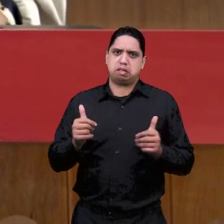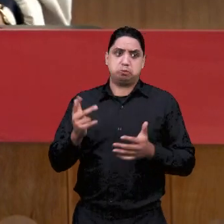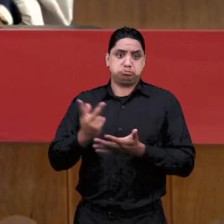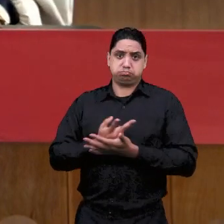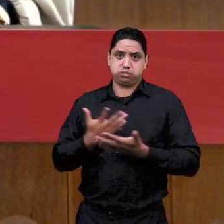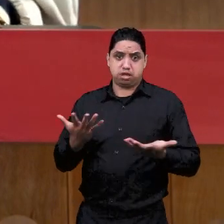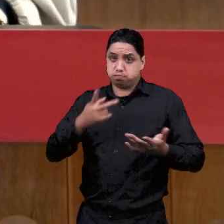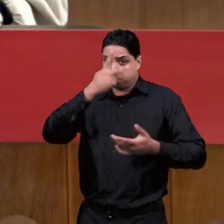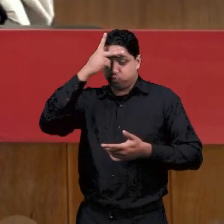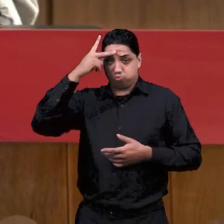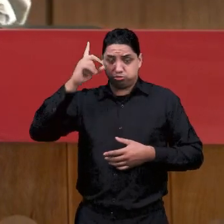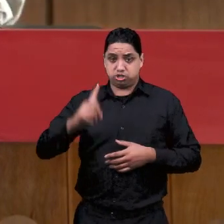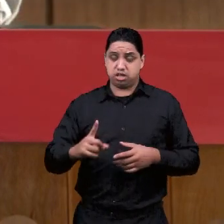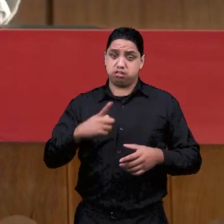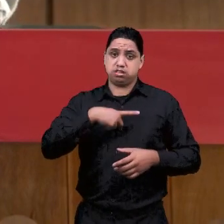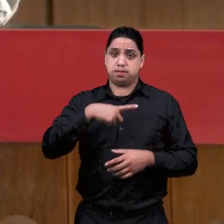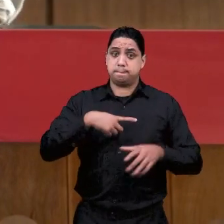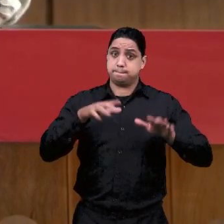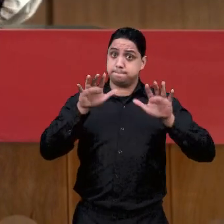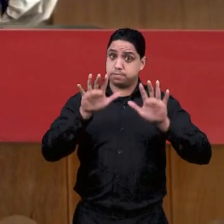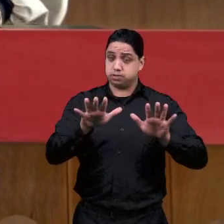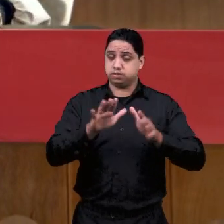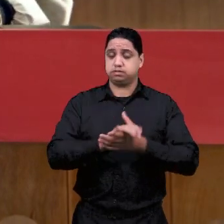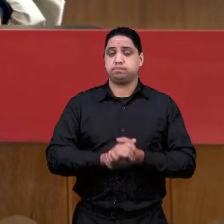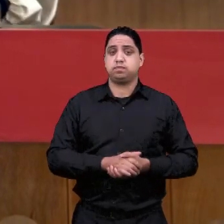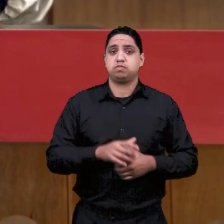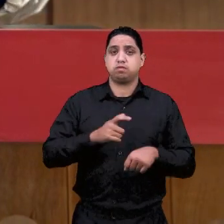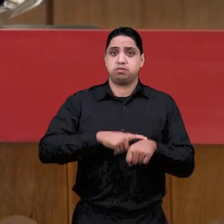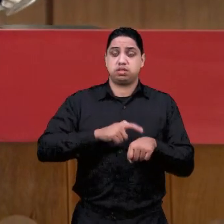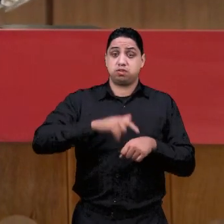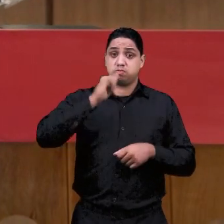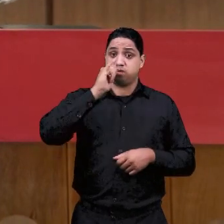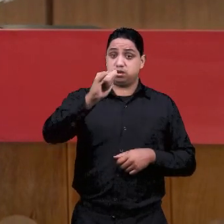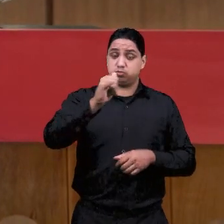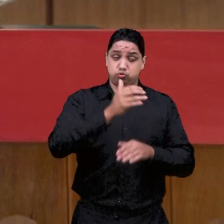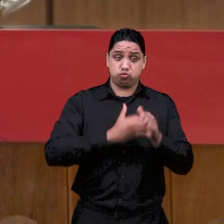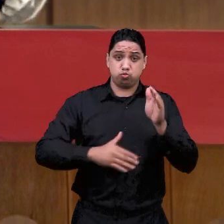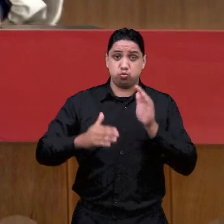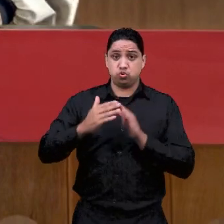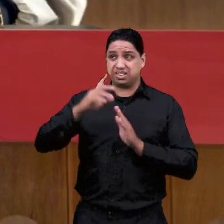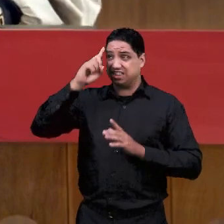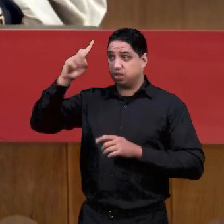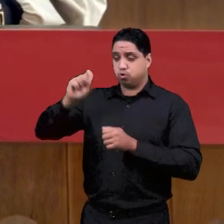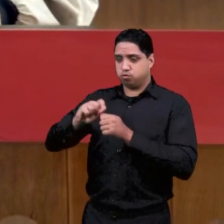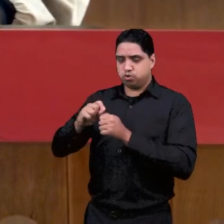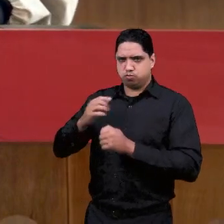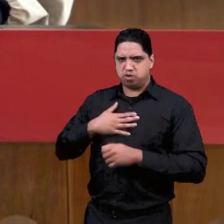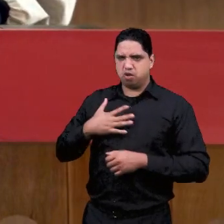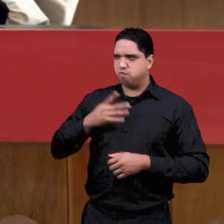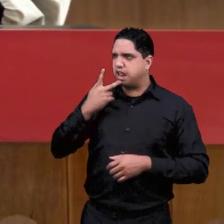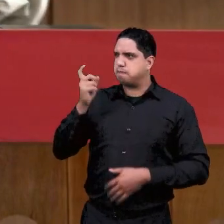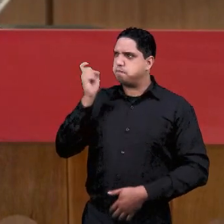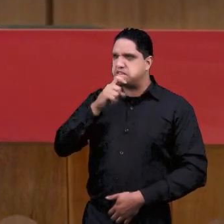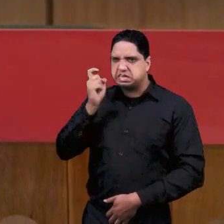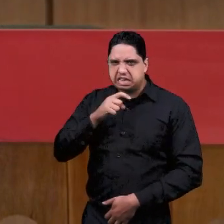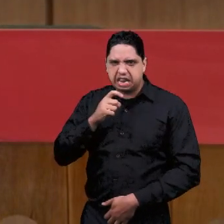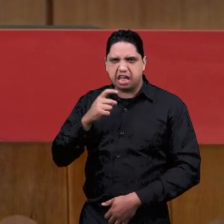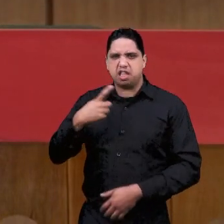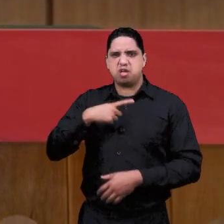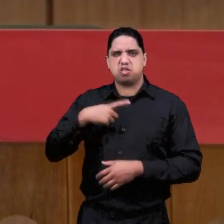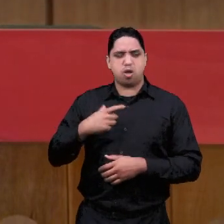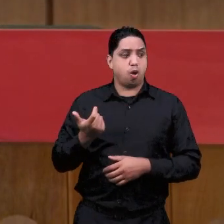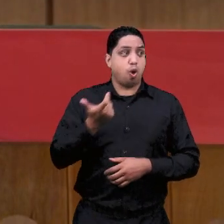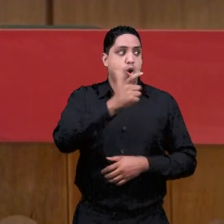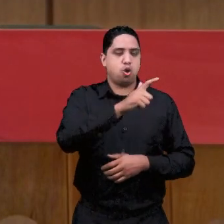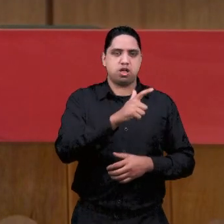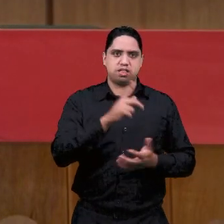droit. Mais quand je dis que ce que Dieu a fait avec moi est un mensonge, que j'ai une autre vérité, là, il y